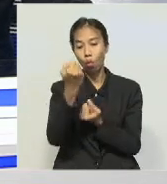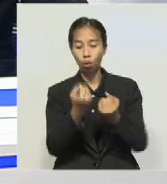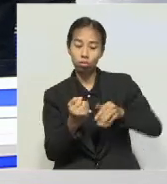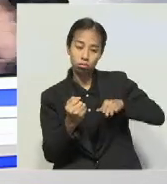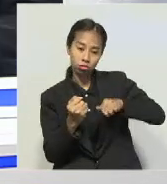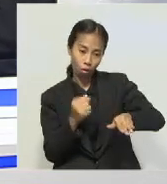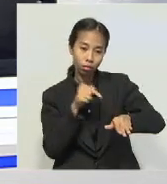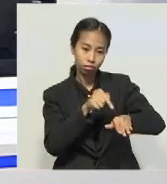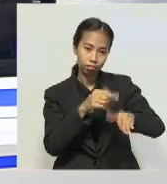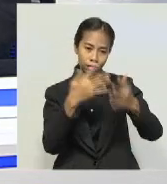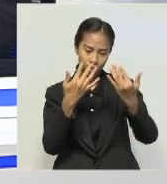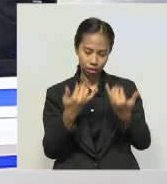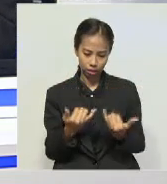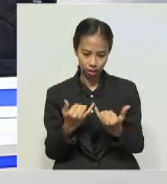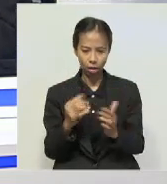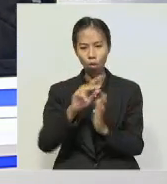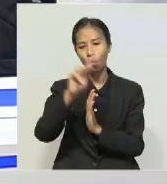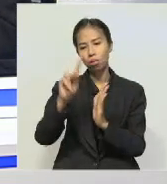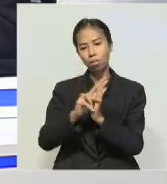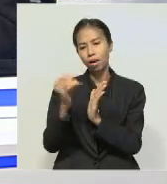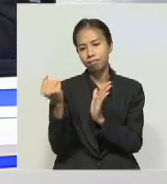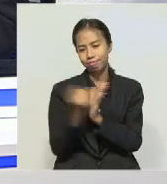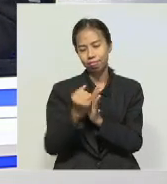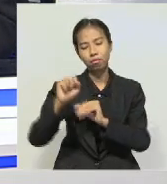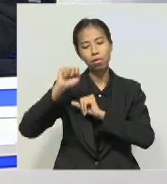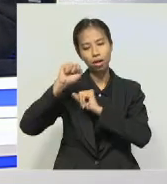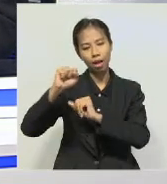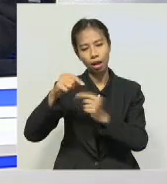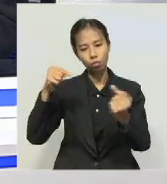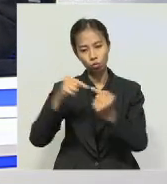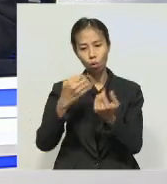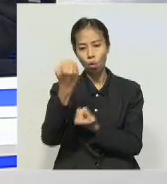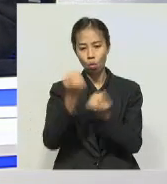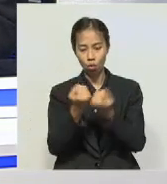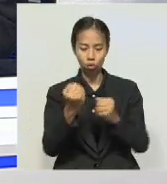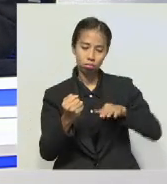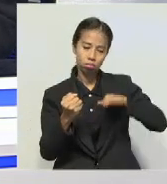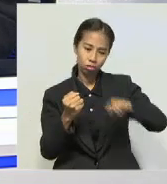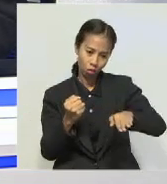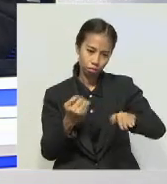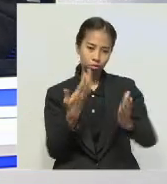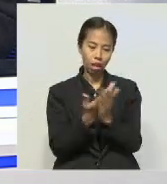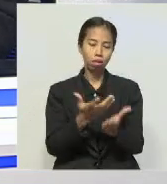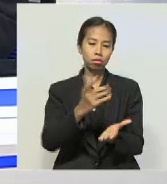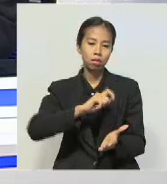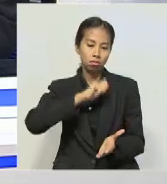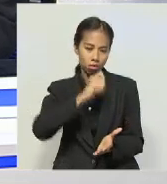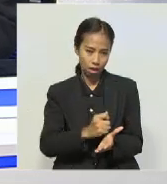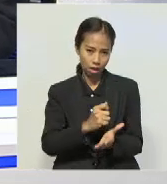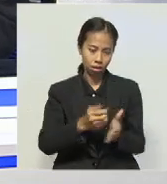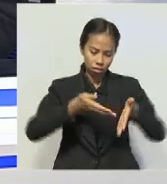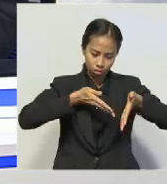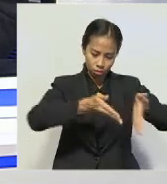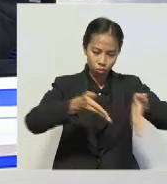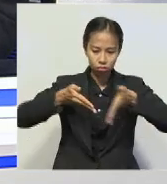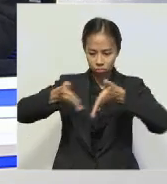าได้มีประกาศเรื่องกำหนดอัตราค่าธรรมเนียมจอดยานยนต์ในถนนสายต่างๆรวม6สายในพื้นที่กรุงเทพมหานคร